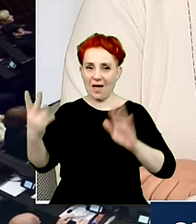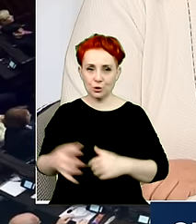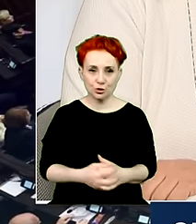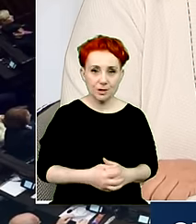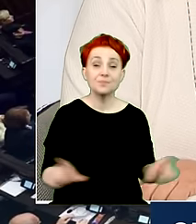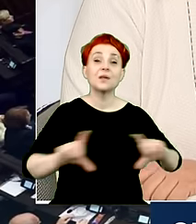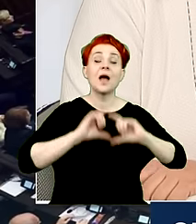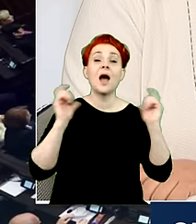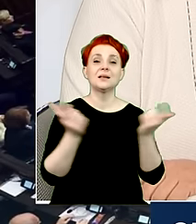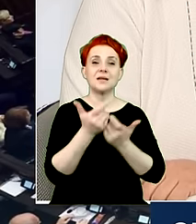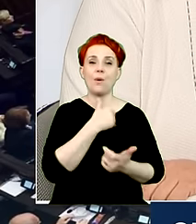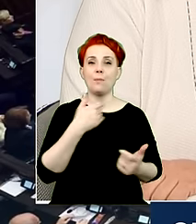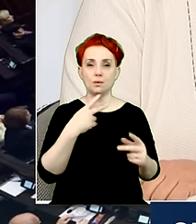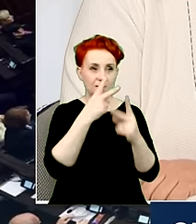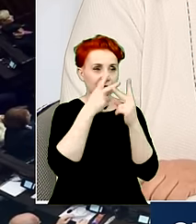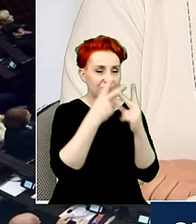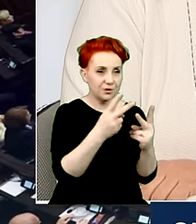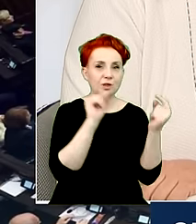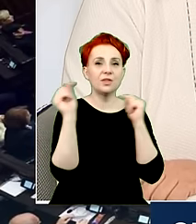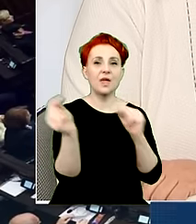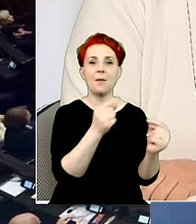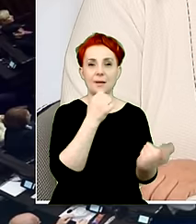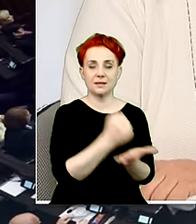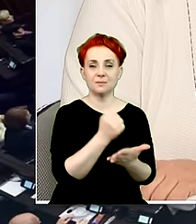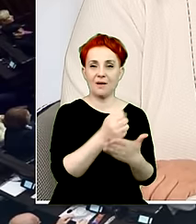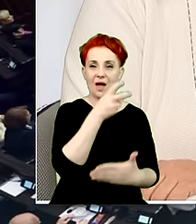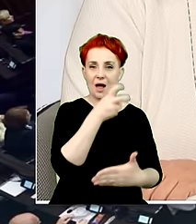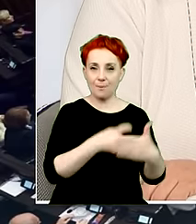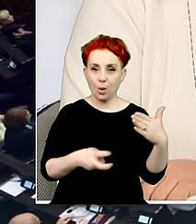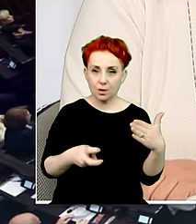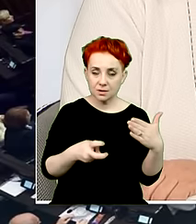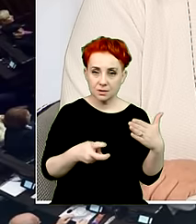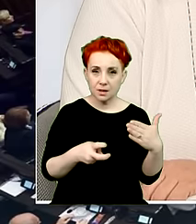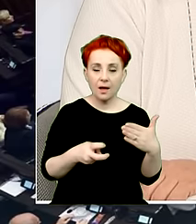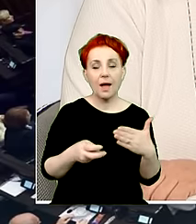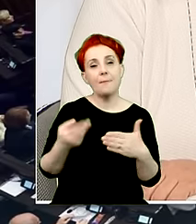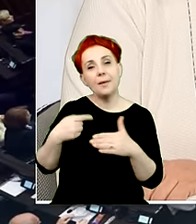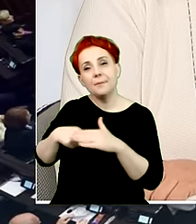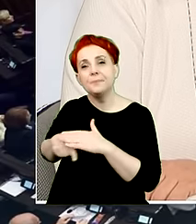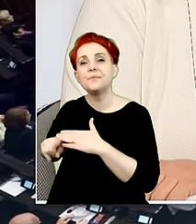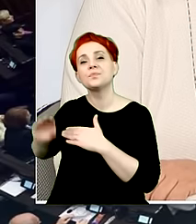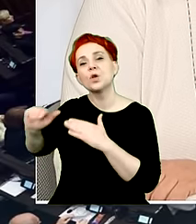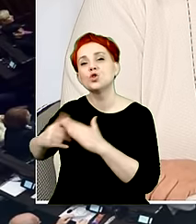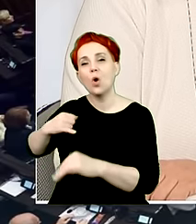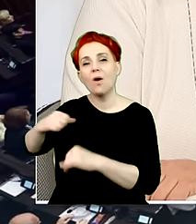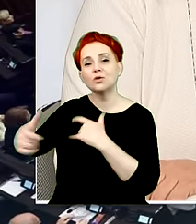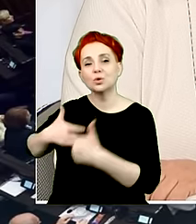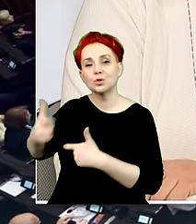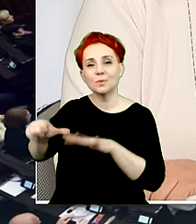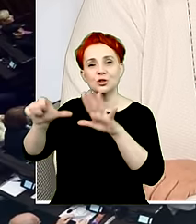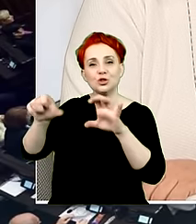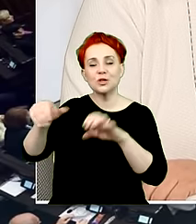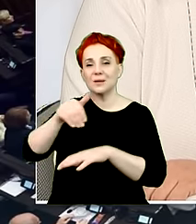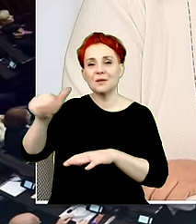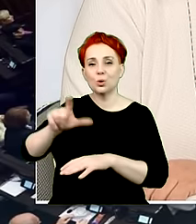Polski skupione są na debacie w sprawie aborcji, to tylnymi drzwiami Nowy rząd przepycha 600 milionów złotych